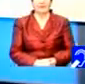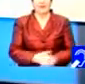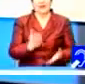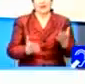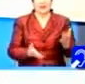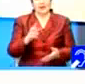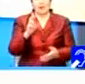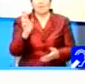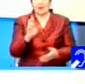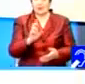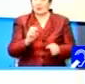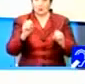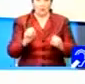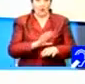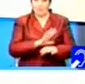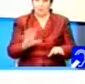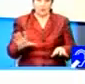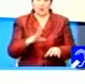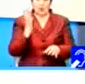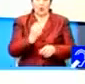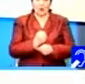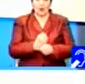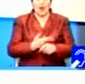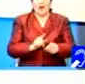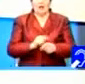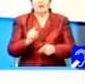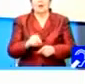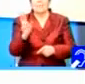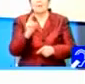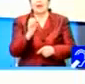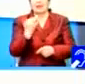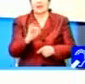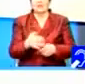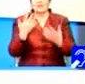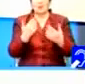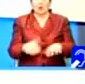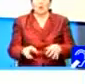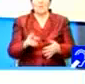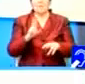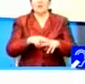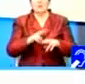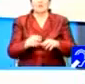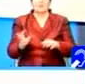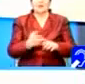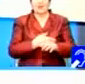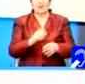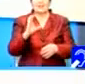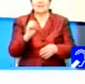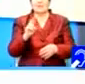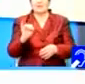Chiar dacă Brexitul încă nu a avut loc, britanicii au început deja să emită pașapoarte fără însemnele Uniunii